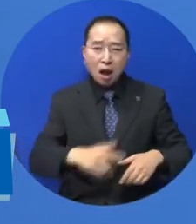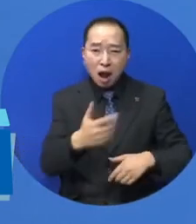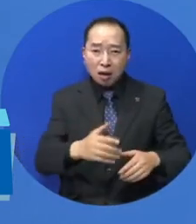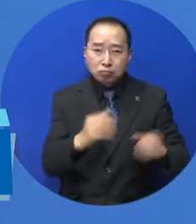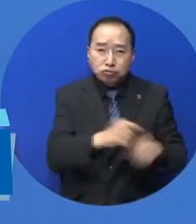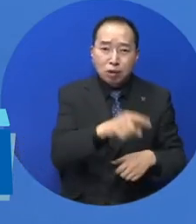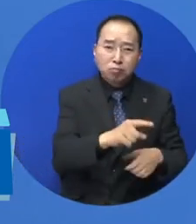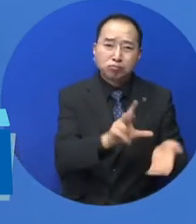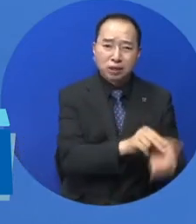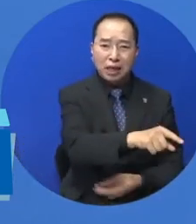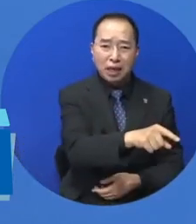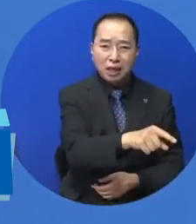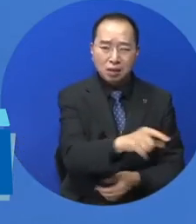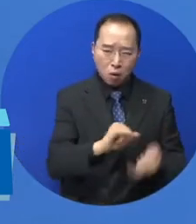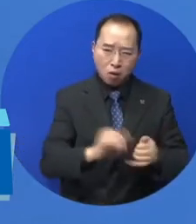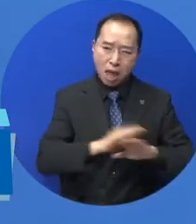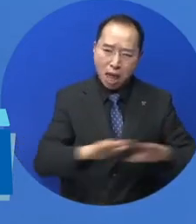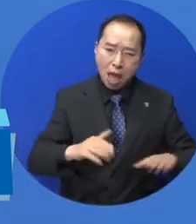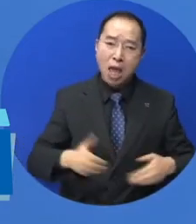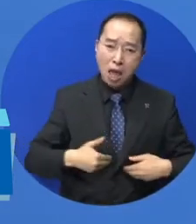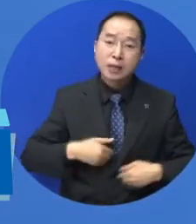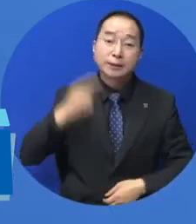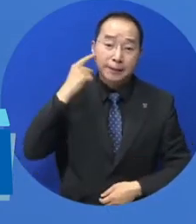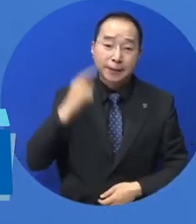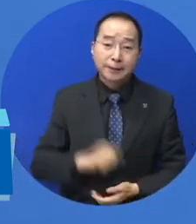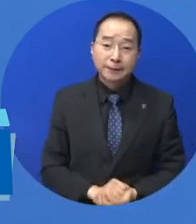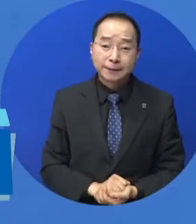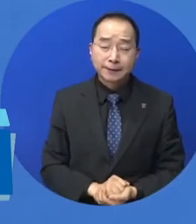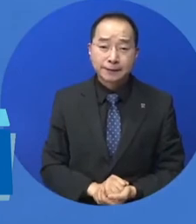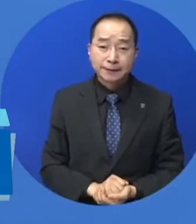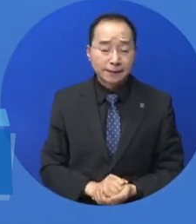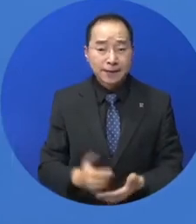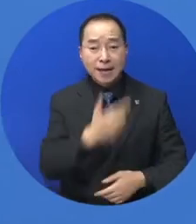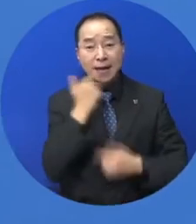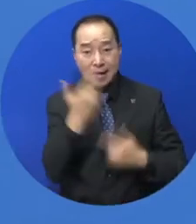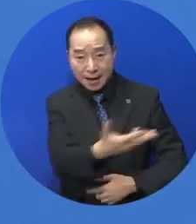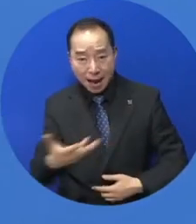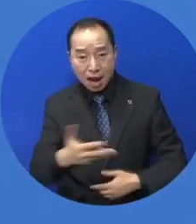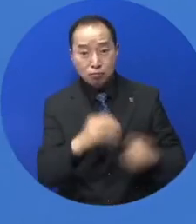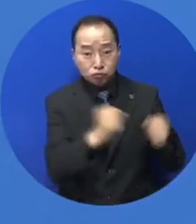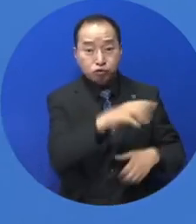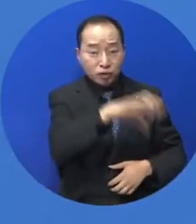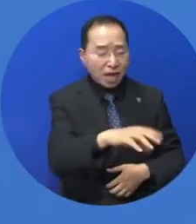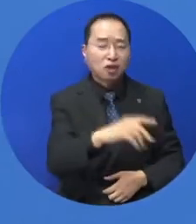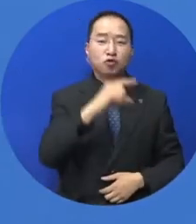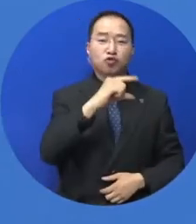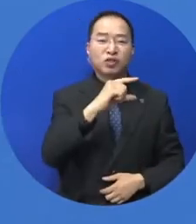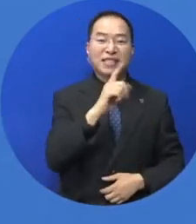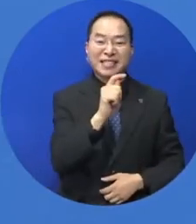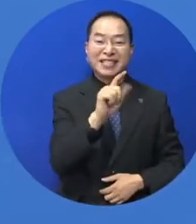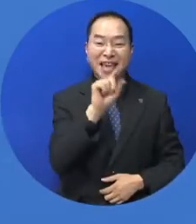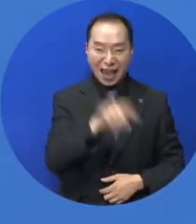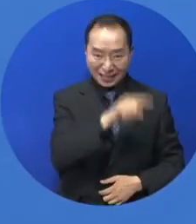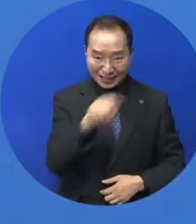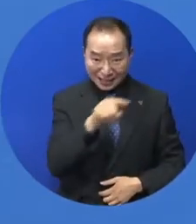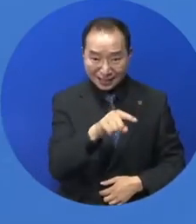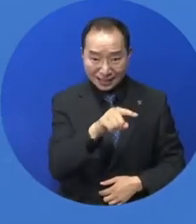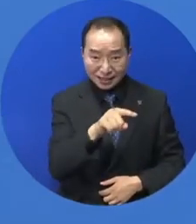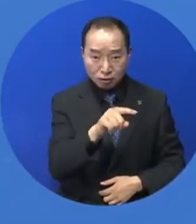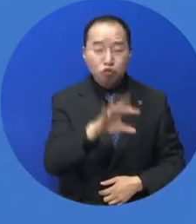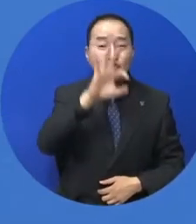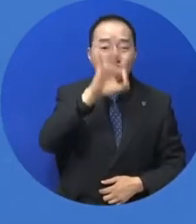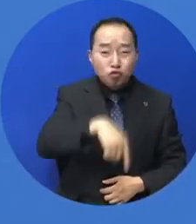문제는 저는 반드시 해결해야 된다라고 생각합니다. 강북에는 이제 GTX가 아마 저 우이 신설선